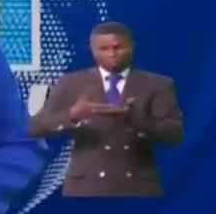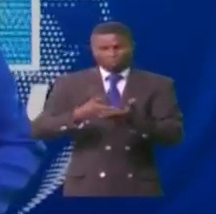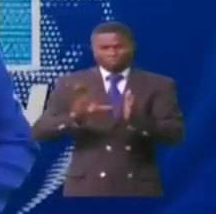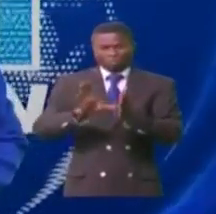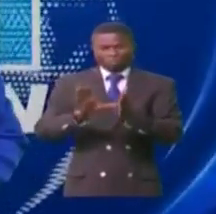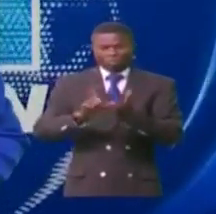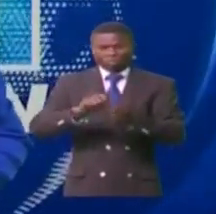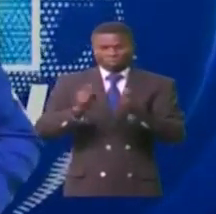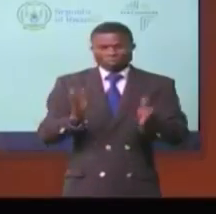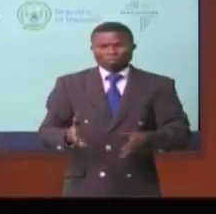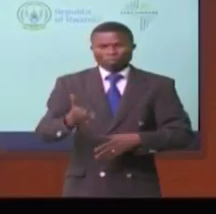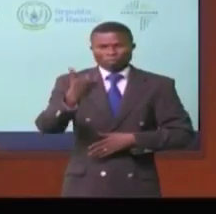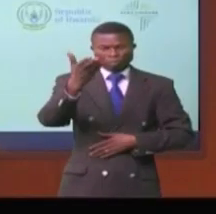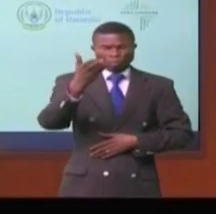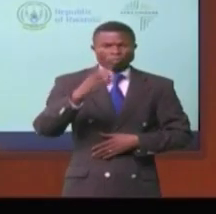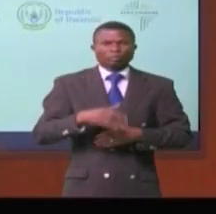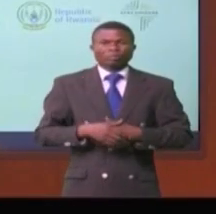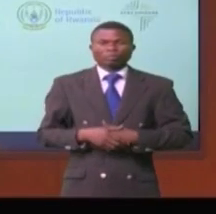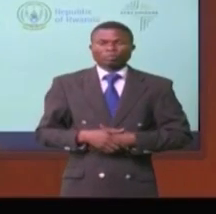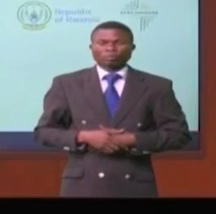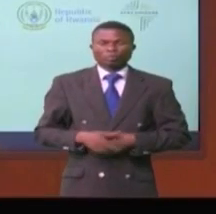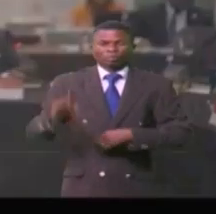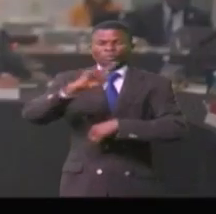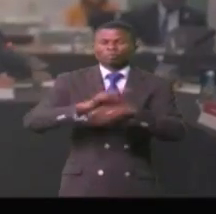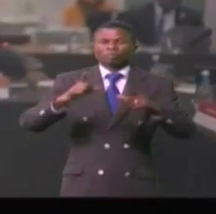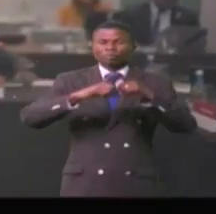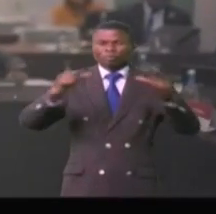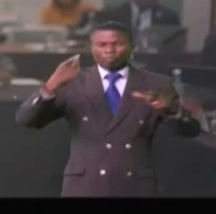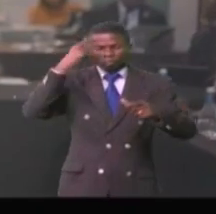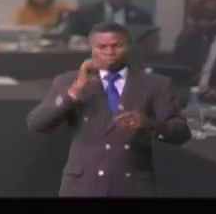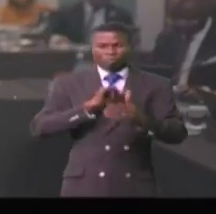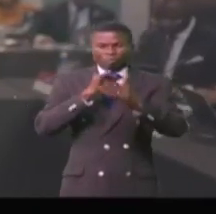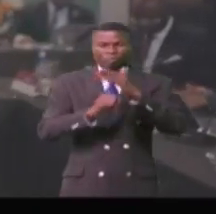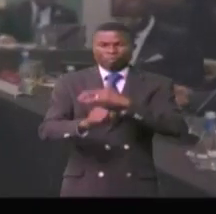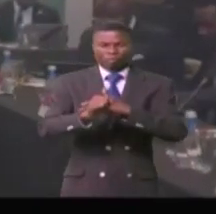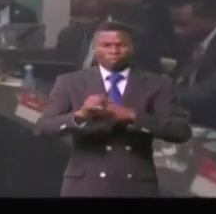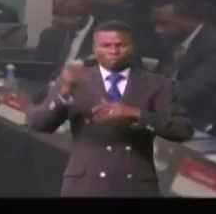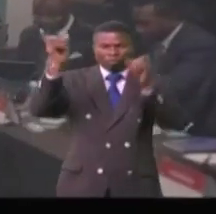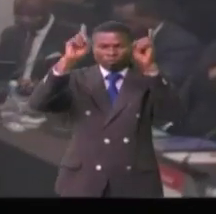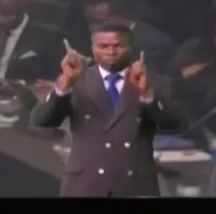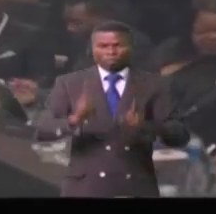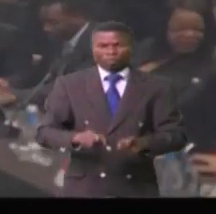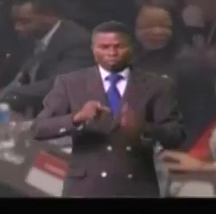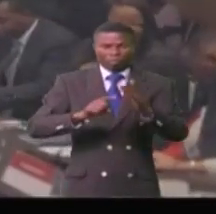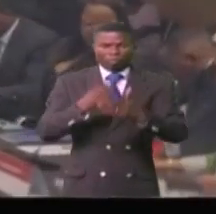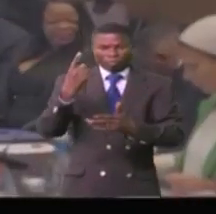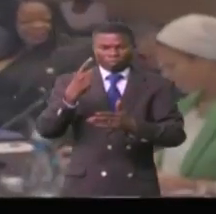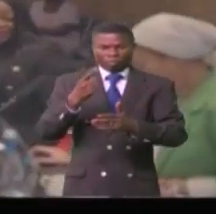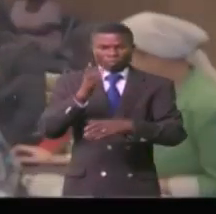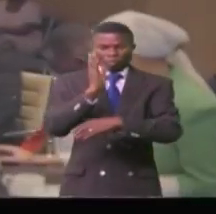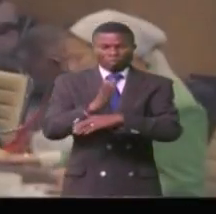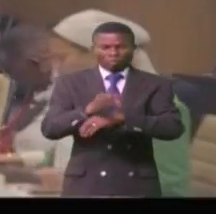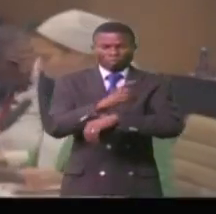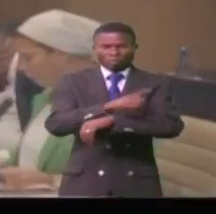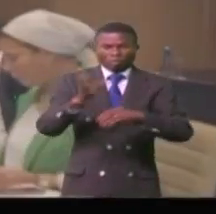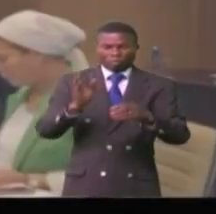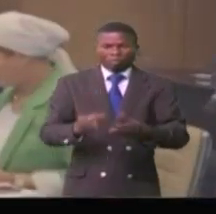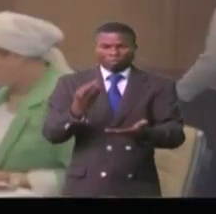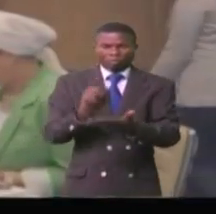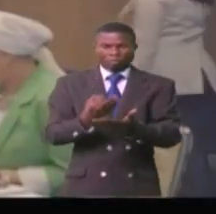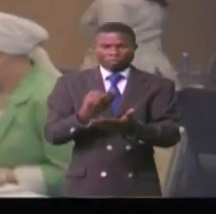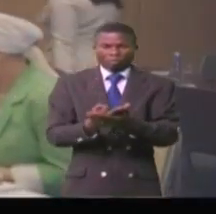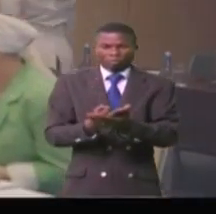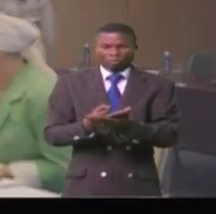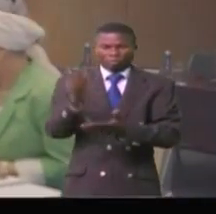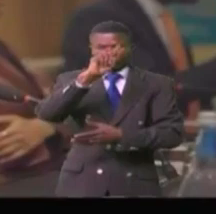reportage d'Edith Chala. C'est un grand jour pour l'intégration africaine. la première réunion du conseil d'administration du fonds d'ajustement